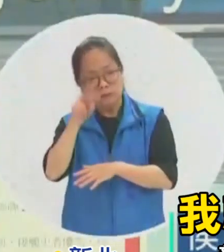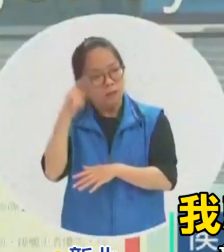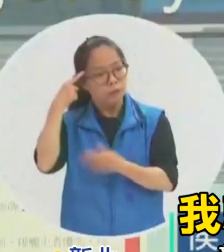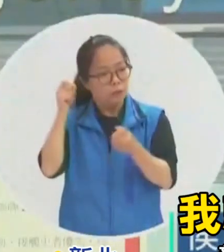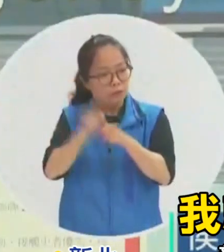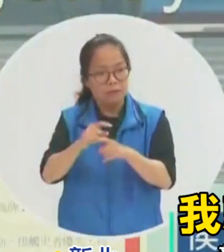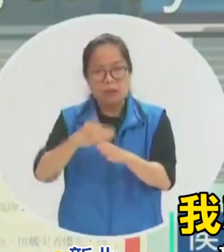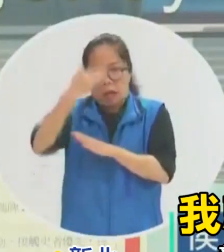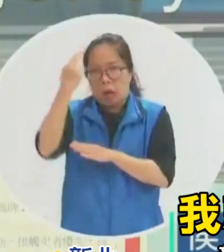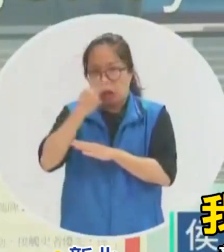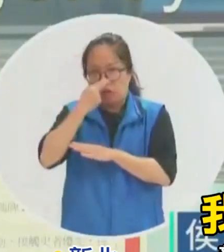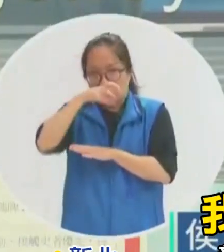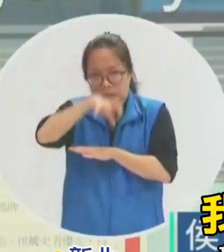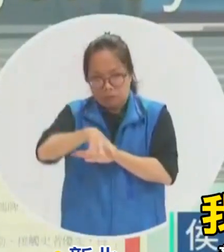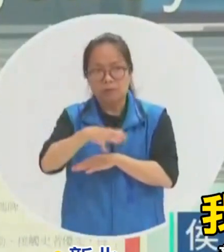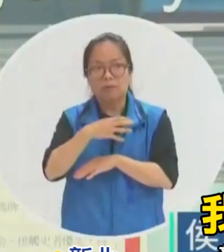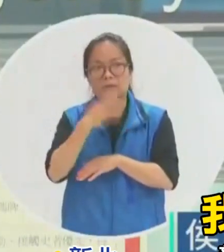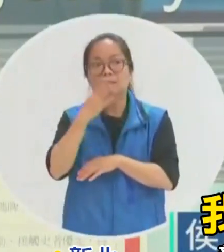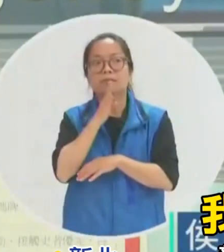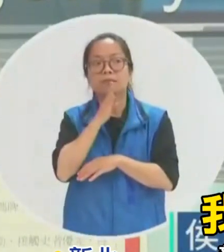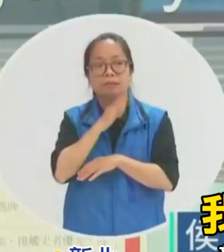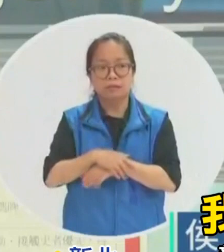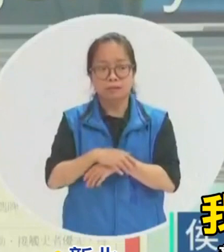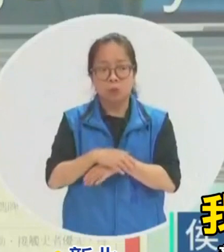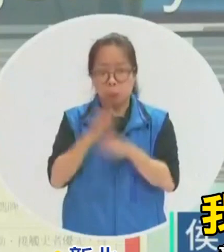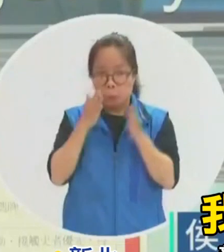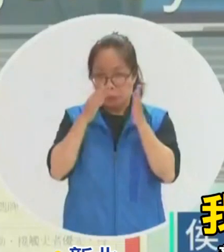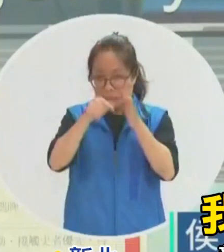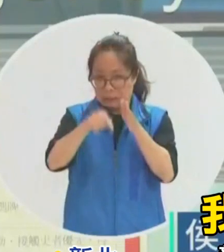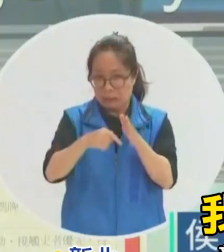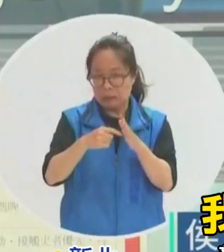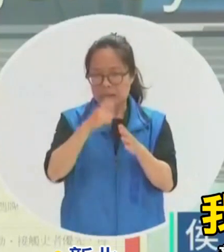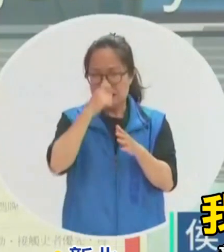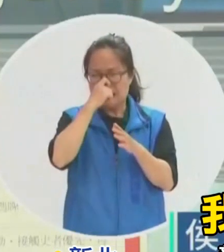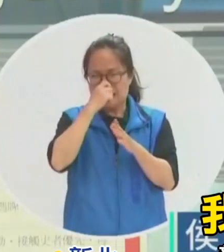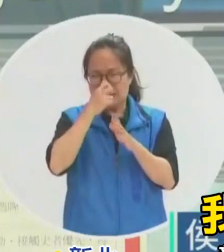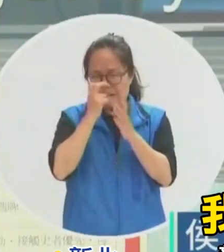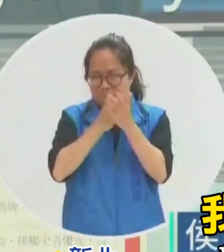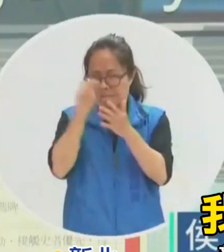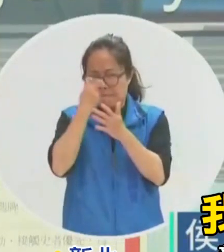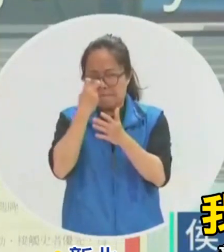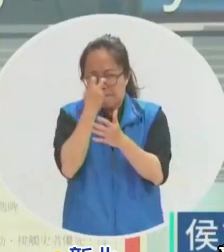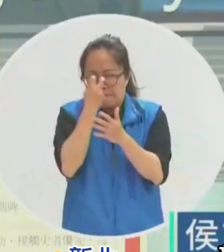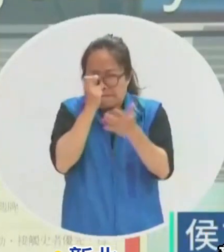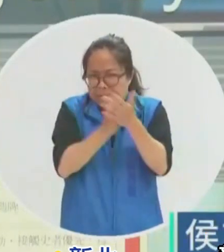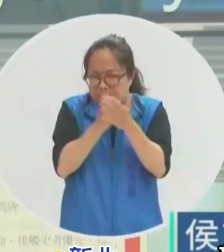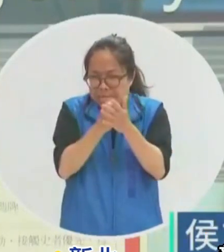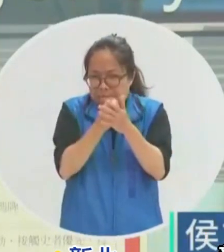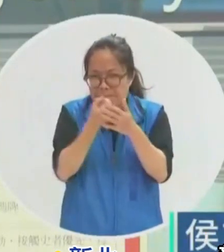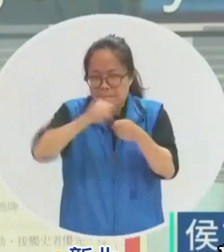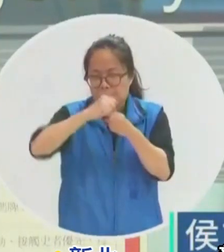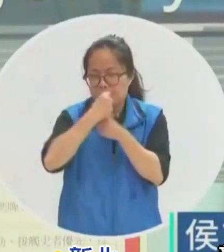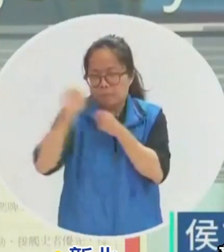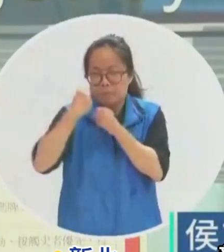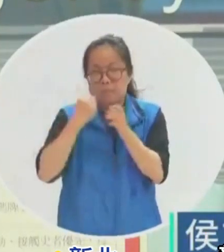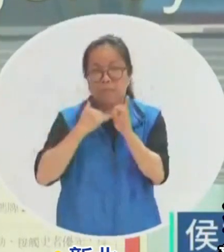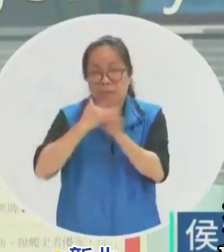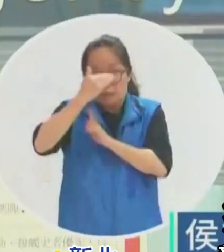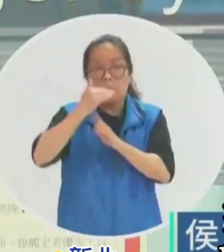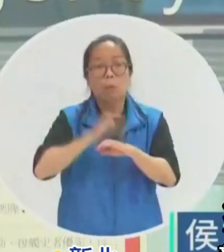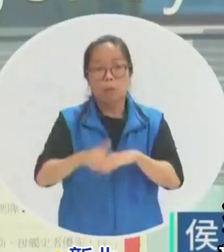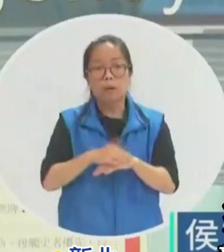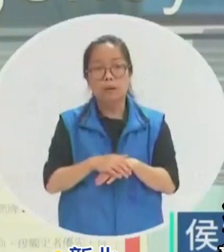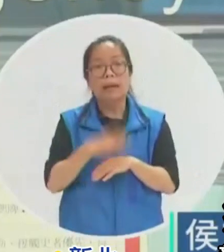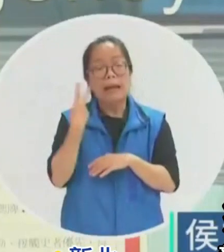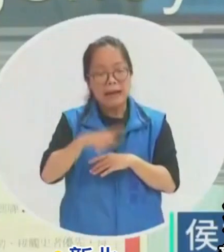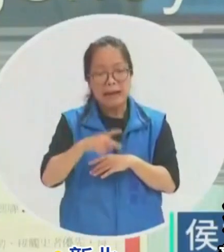高风险的热区，我采取的高密度的管制就会强度就会很强，然